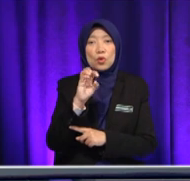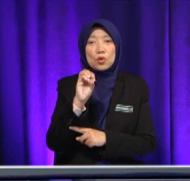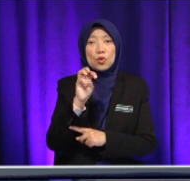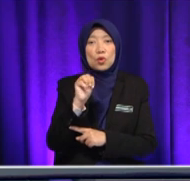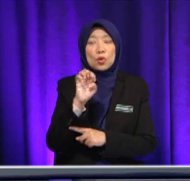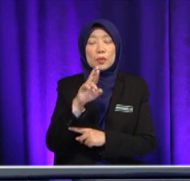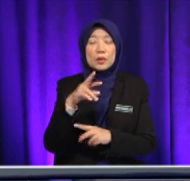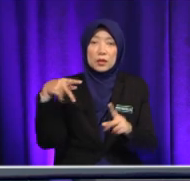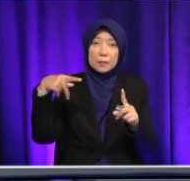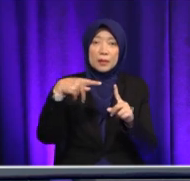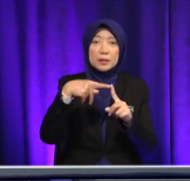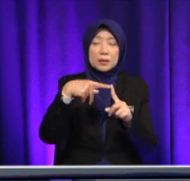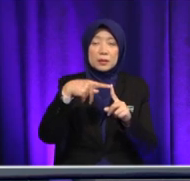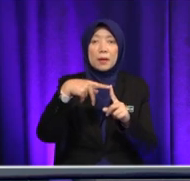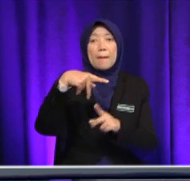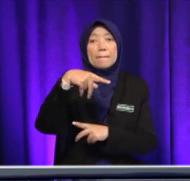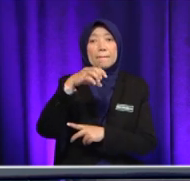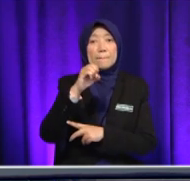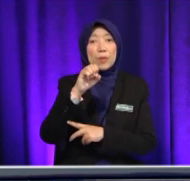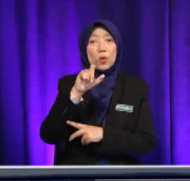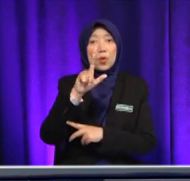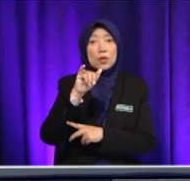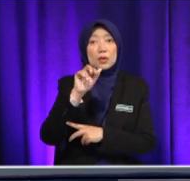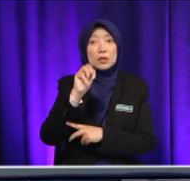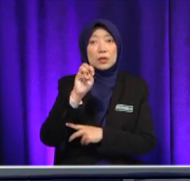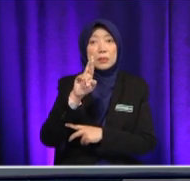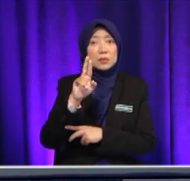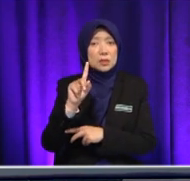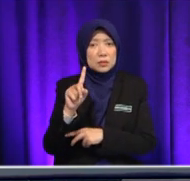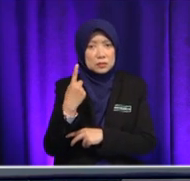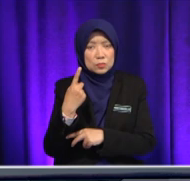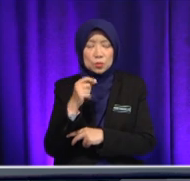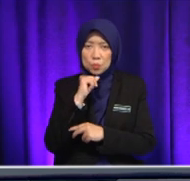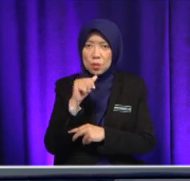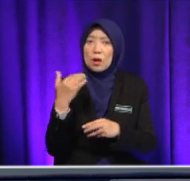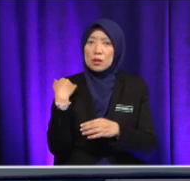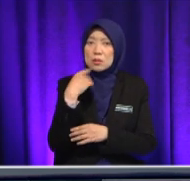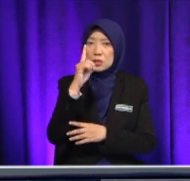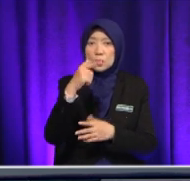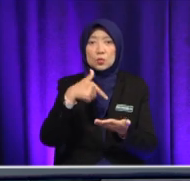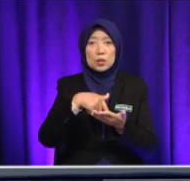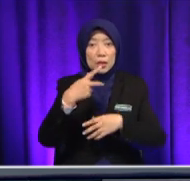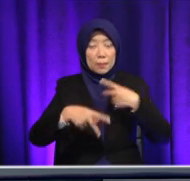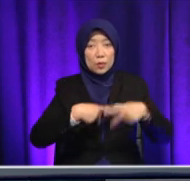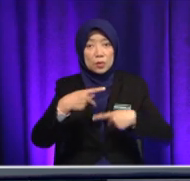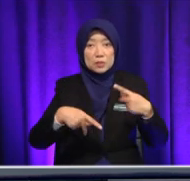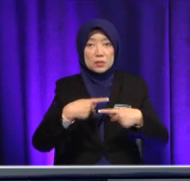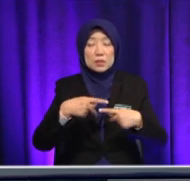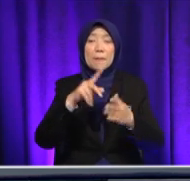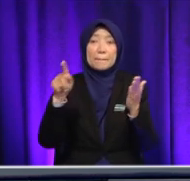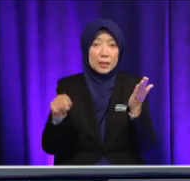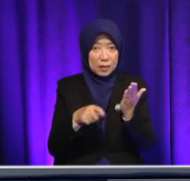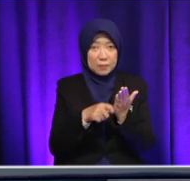polimer melalui pempolimeran, tapi kita kena tahu bahawa ada satu lagi proses di mana proses pempolimeran